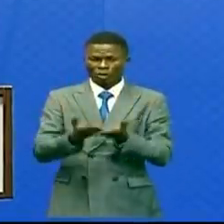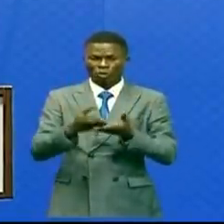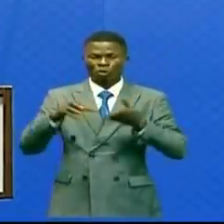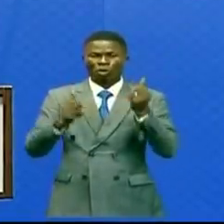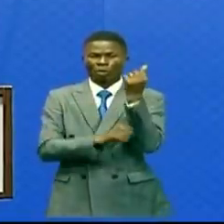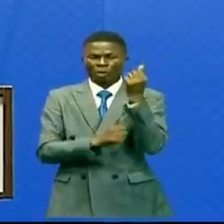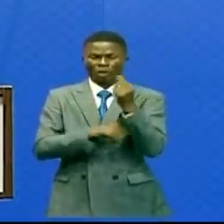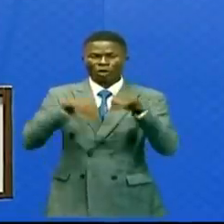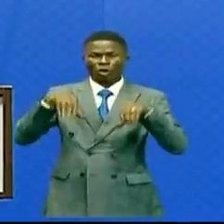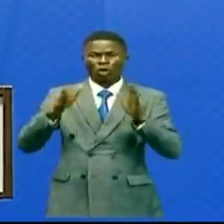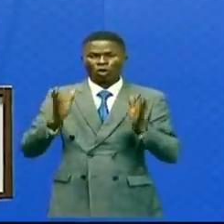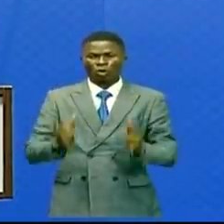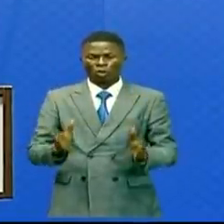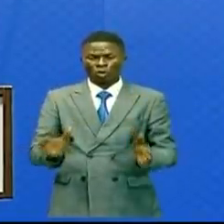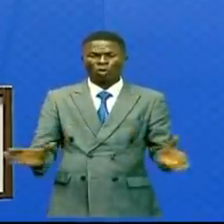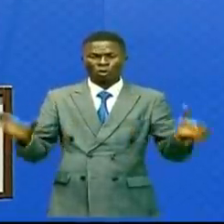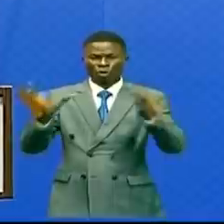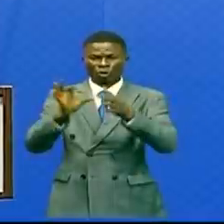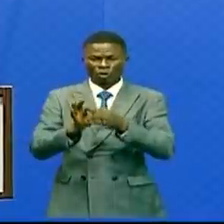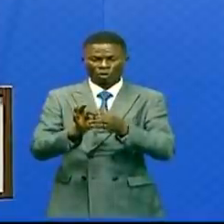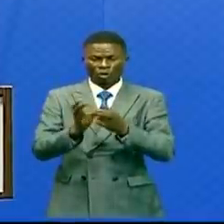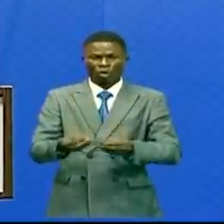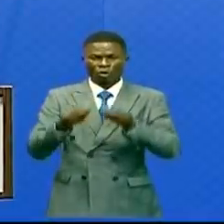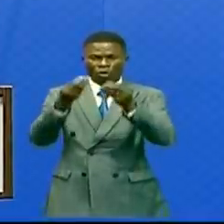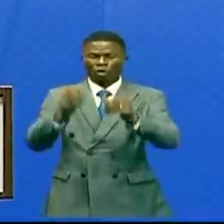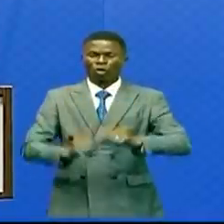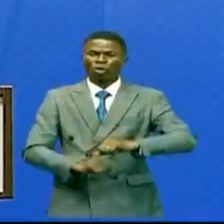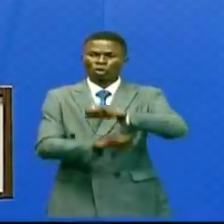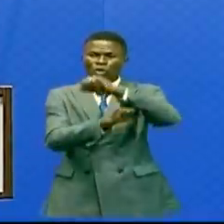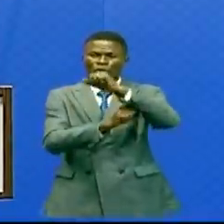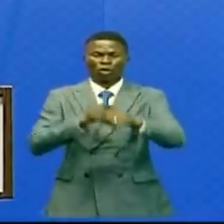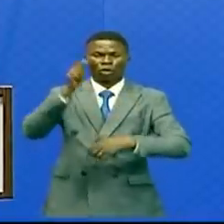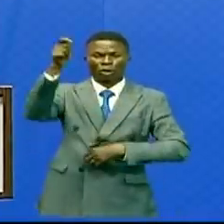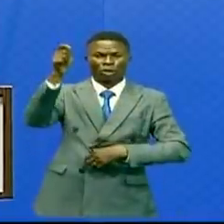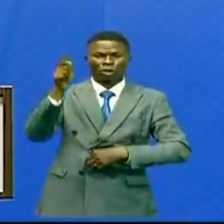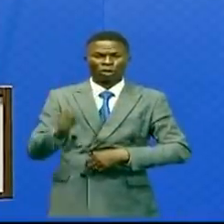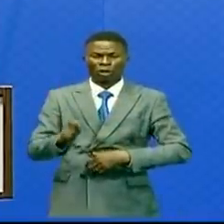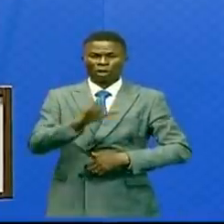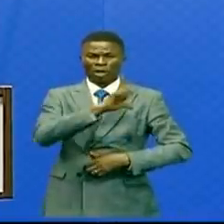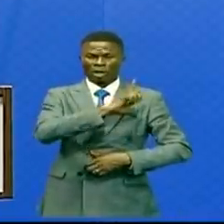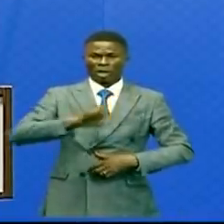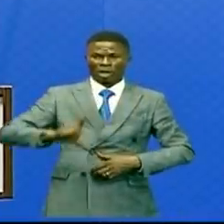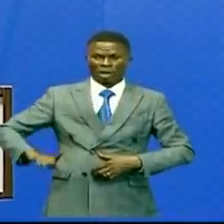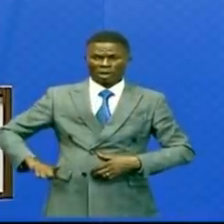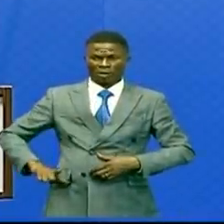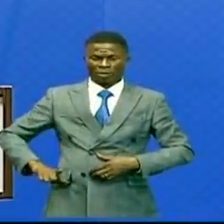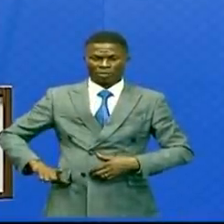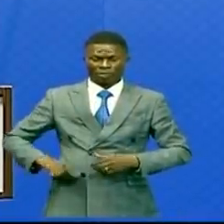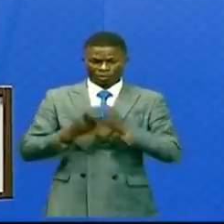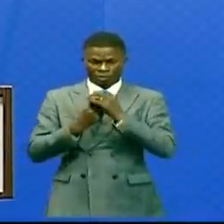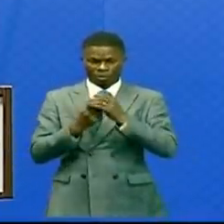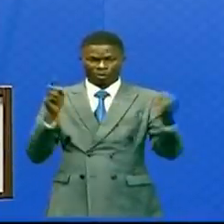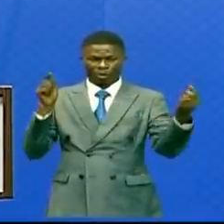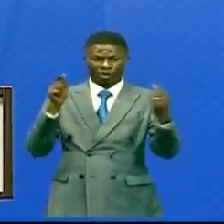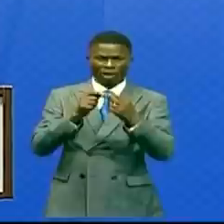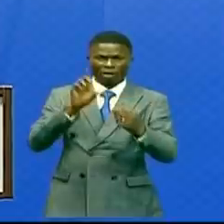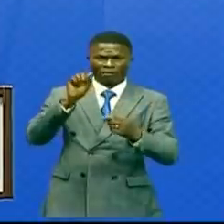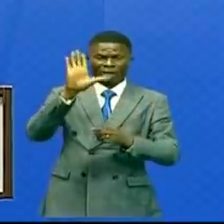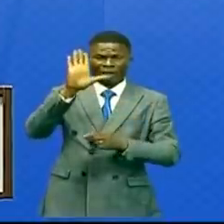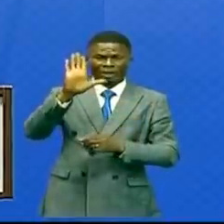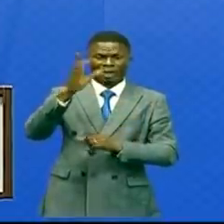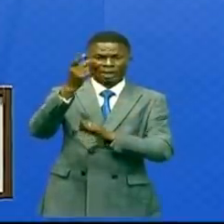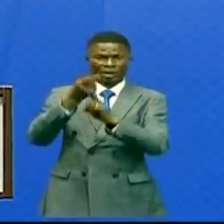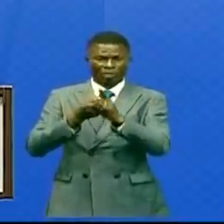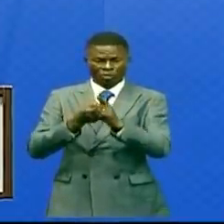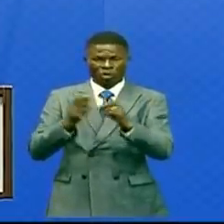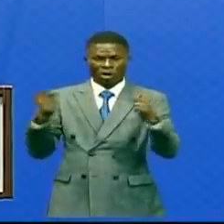congolaise de se mobiliser pour apporter les soutiens à nos vaillants léopards qui affrontent le 25 mars prochain les lions de